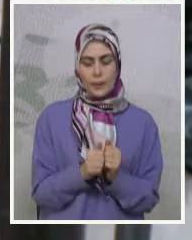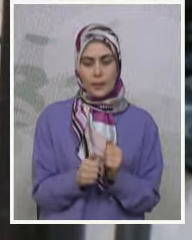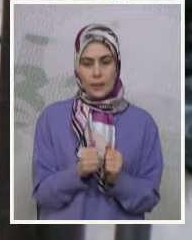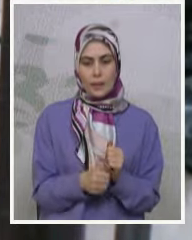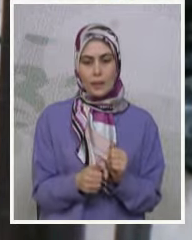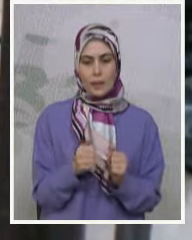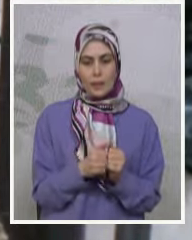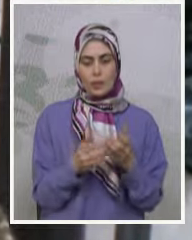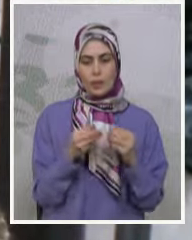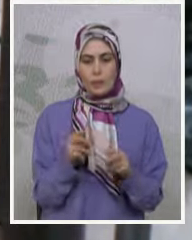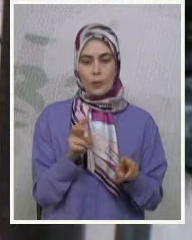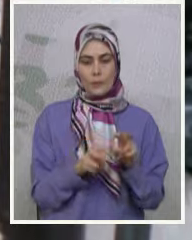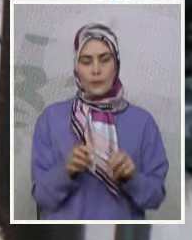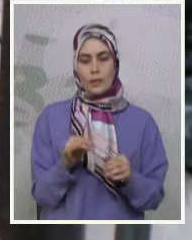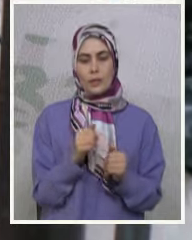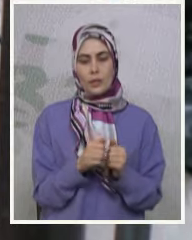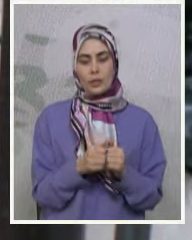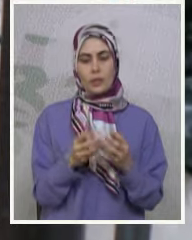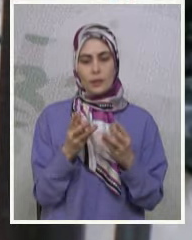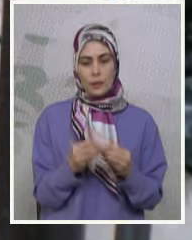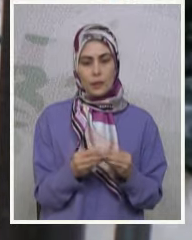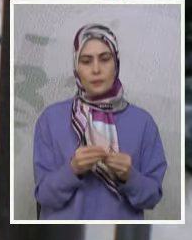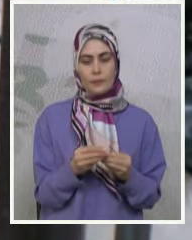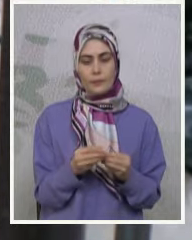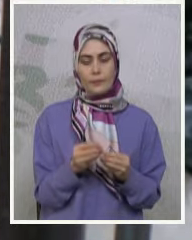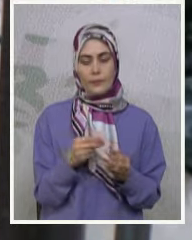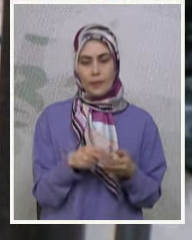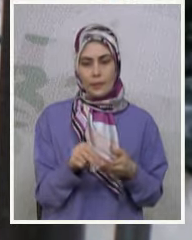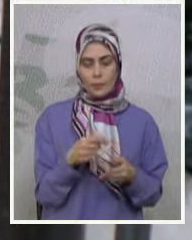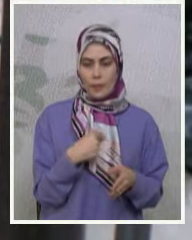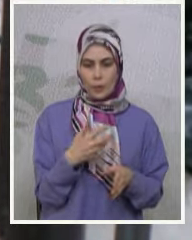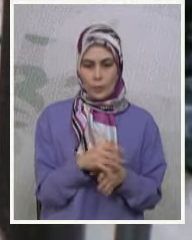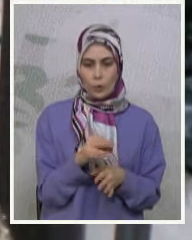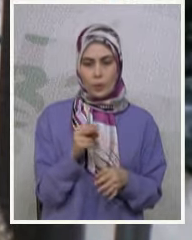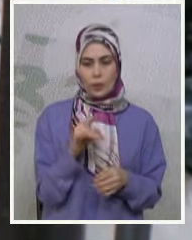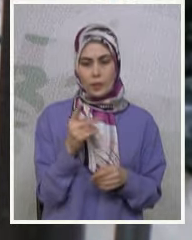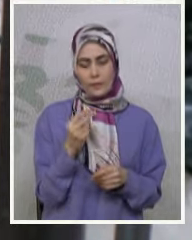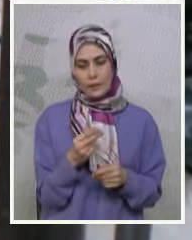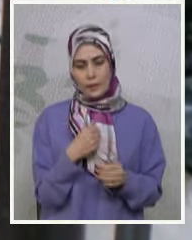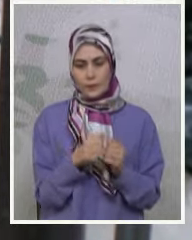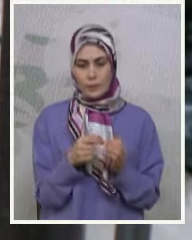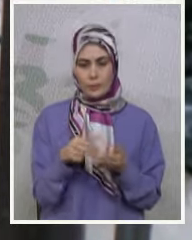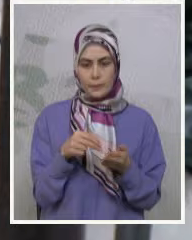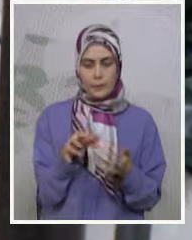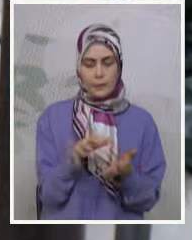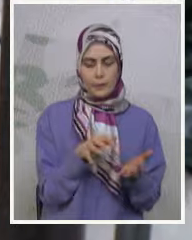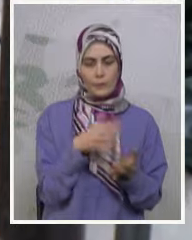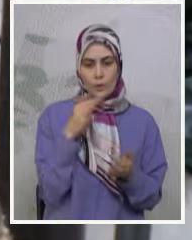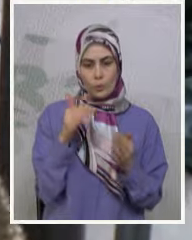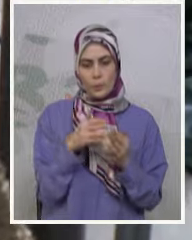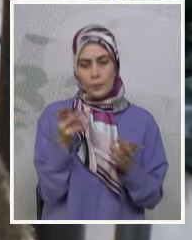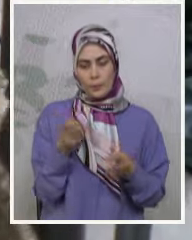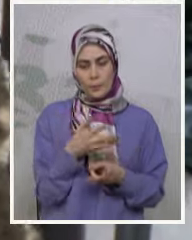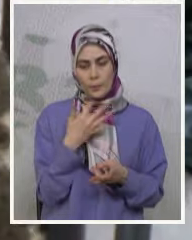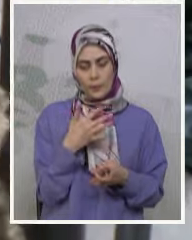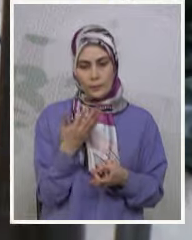Постоянно. Каждый день проверки же и каждый день из вас до вас, но через день, через два все равно из кезгите и дух и шел.